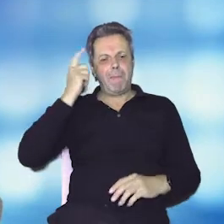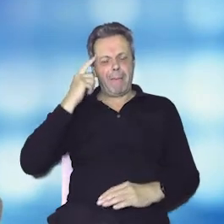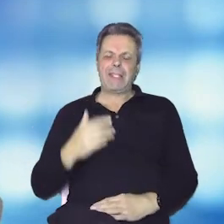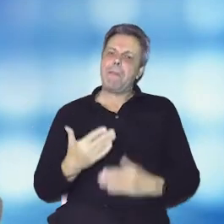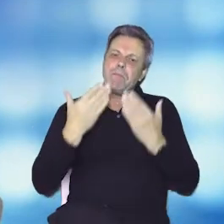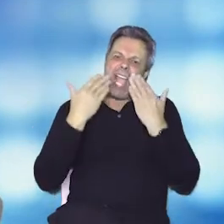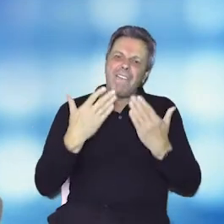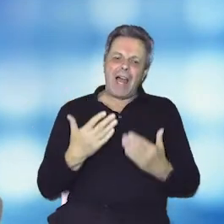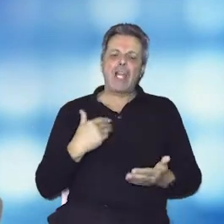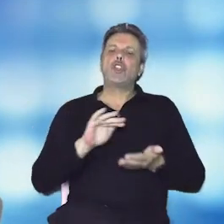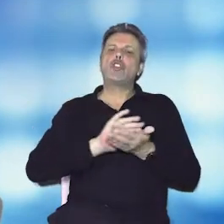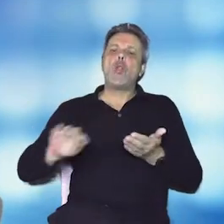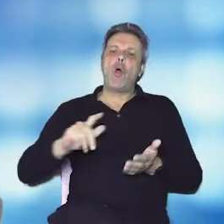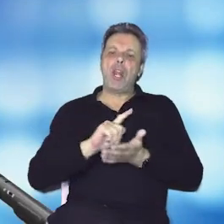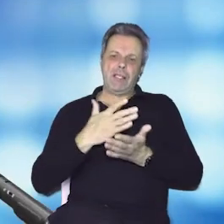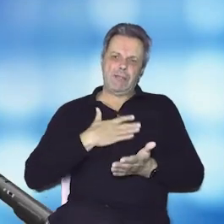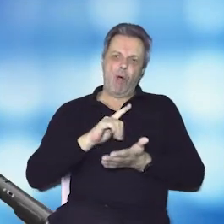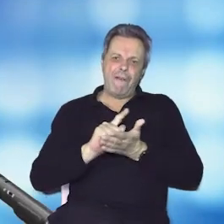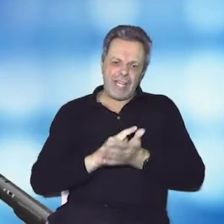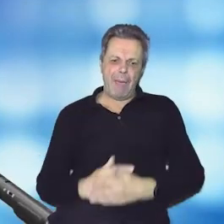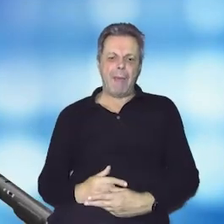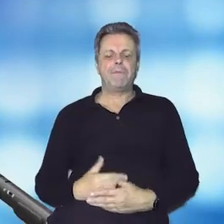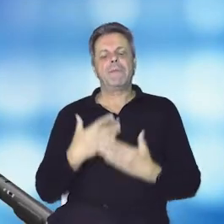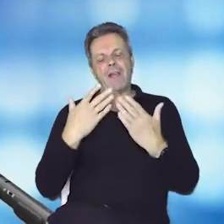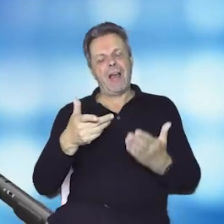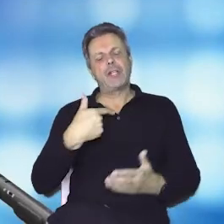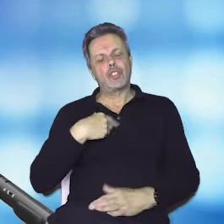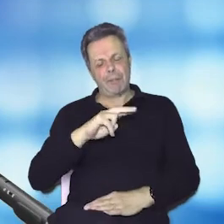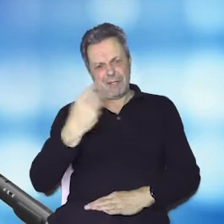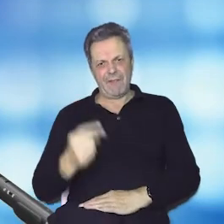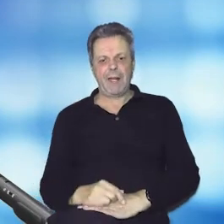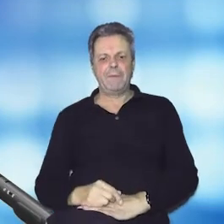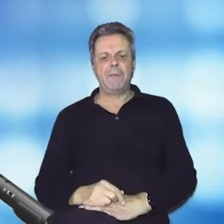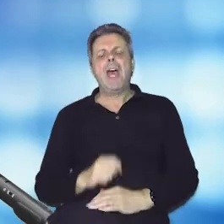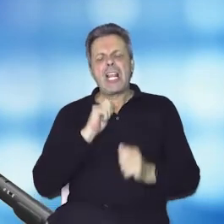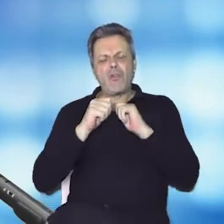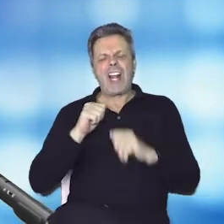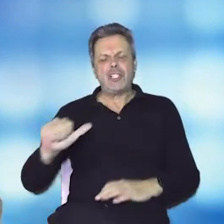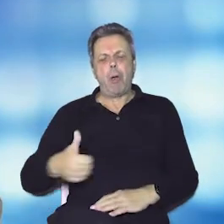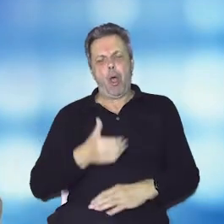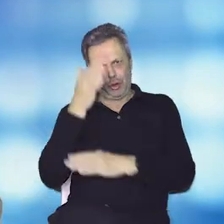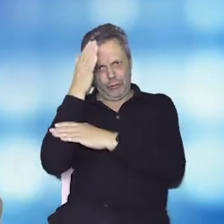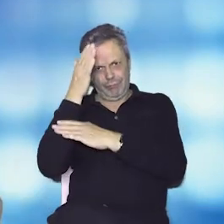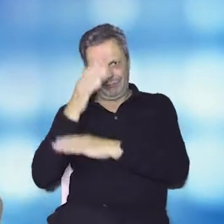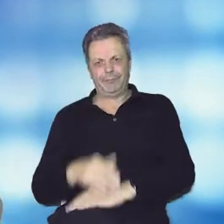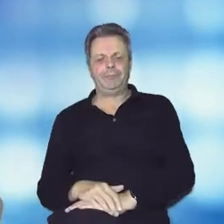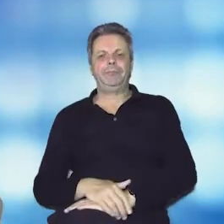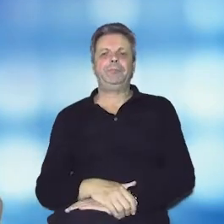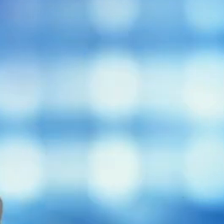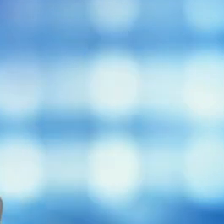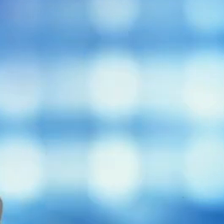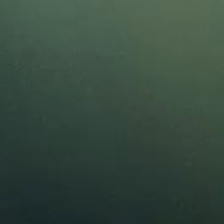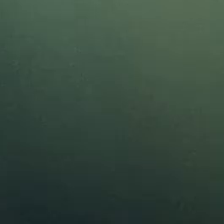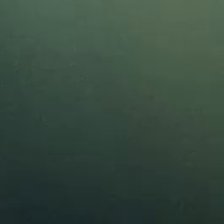Najljepša vam hvala što ste odvojili vrijeme i hvala došli u emisiju. Pričat ćemo mi još o takvim stvarima. Da, hvala lijepa i još jedan put.